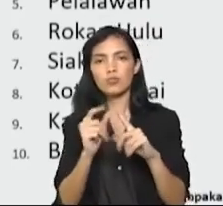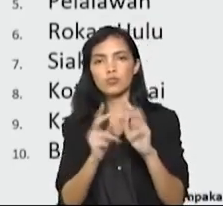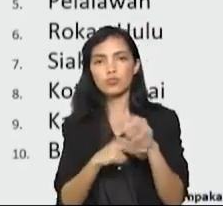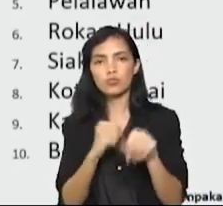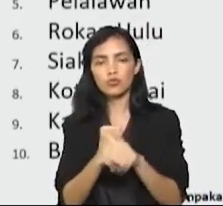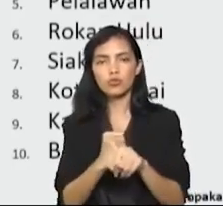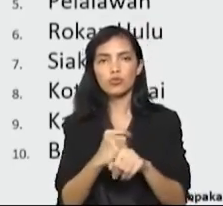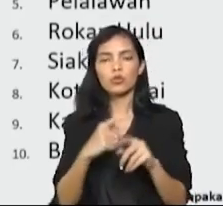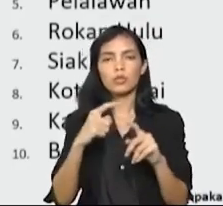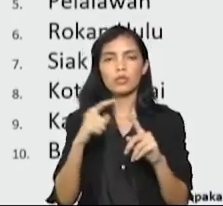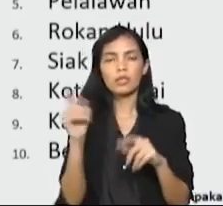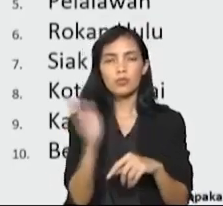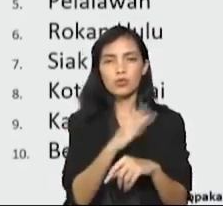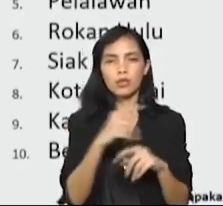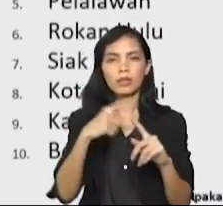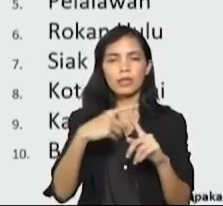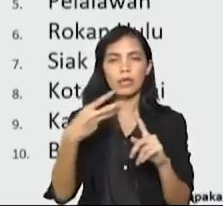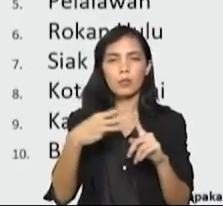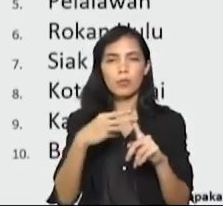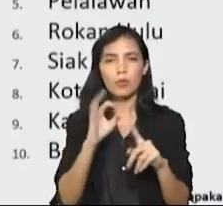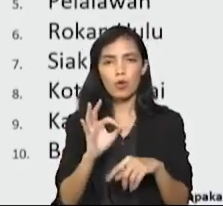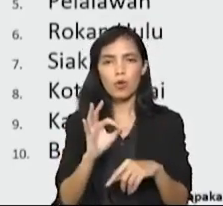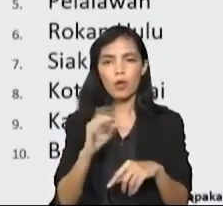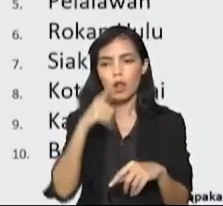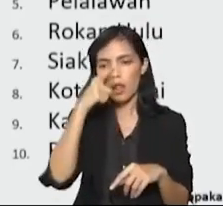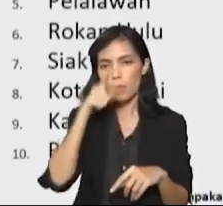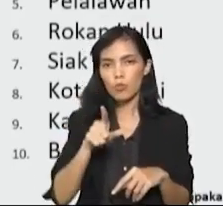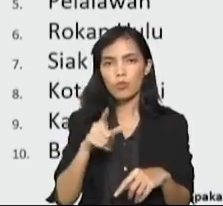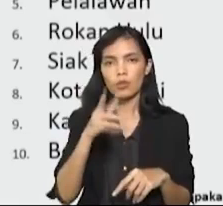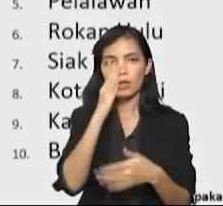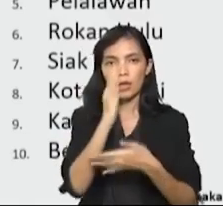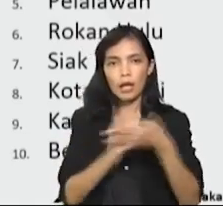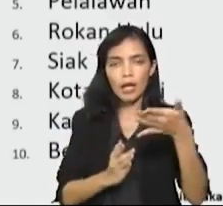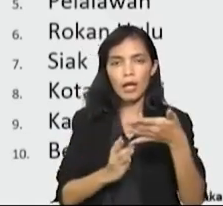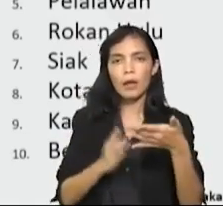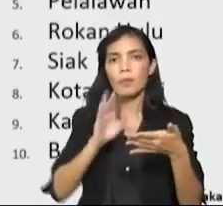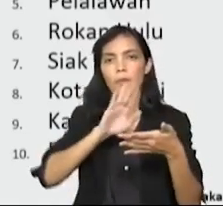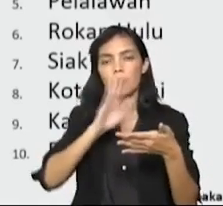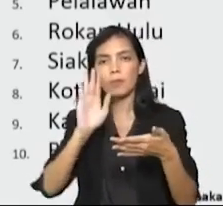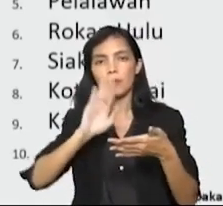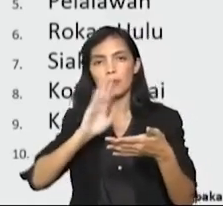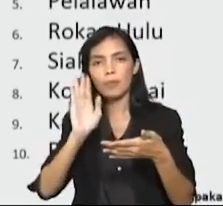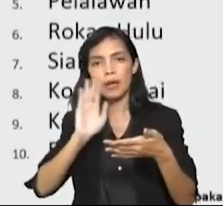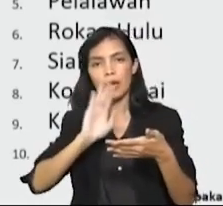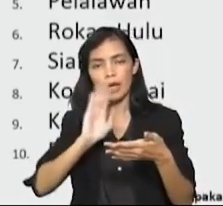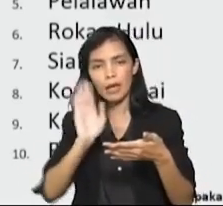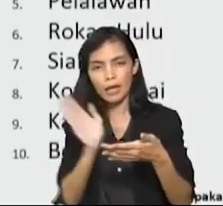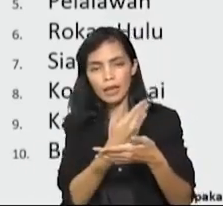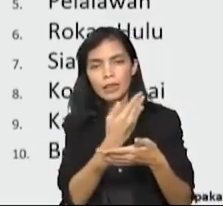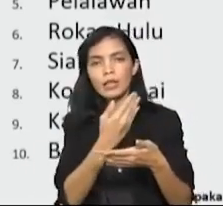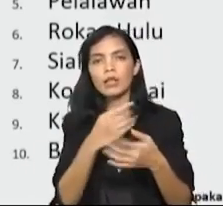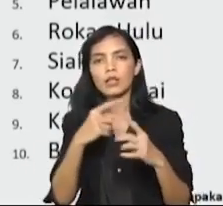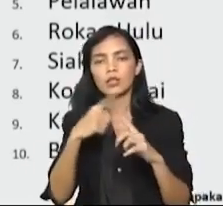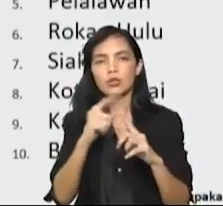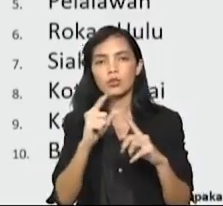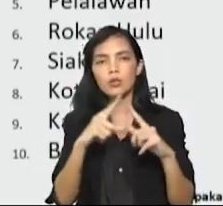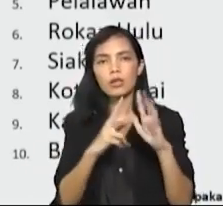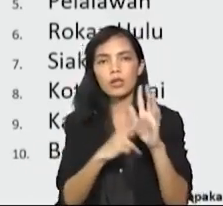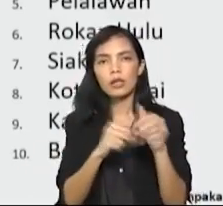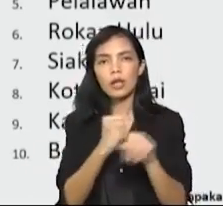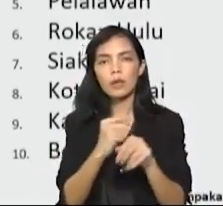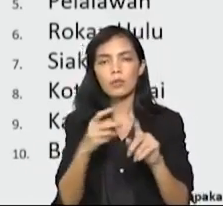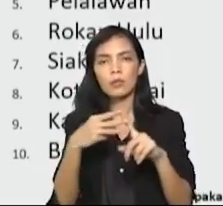Tebo provinsi Lampung Lampung Tengah Lampung Barat Tulang Bawang Tanggamus